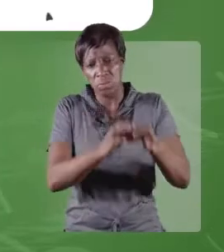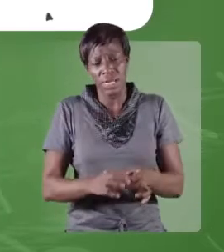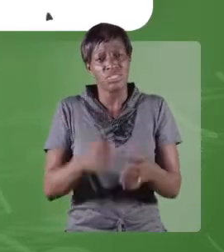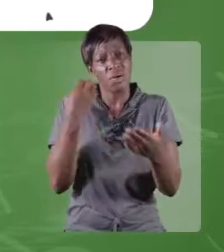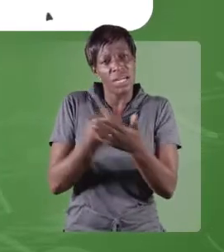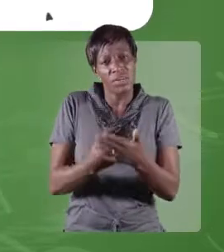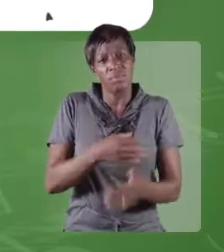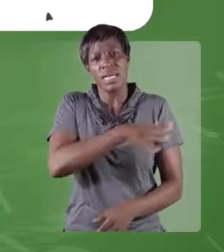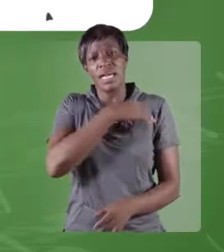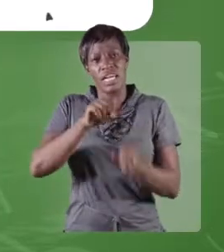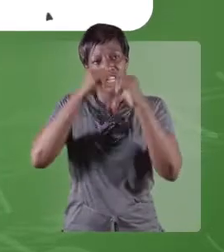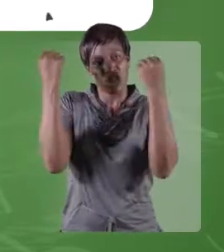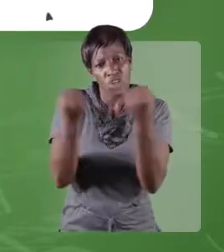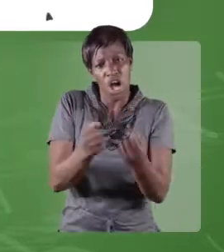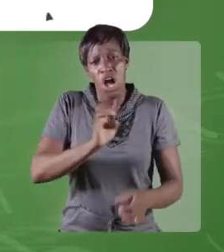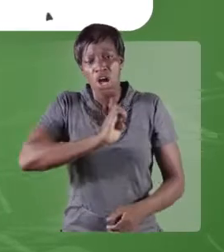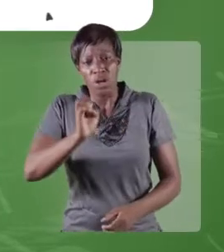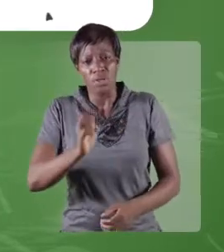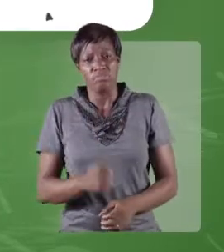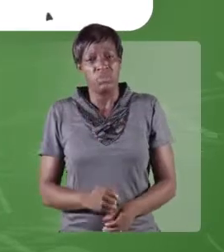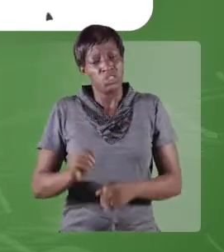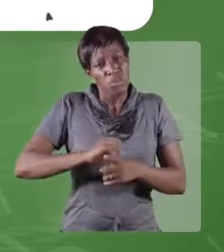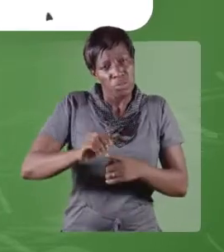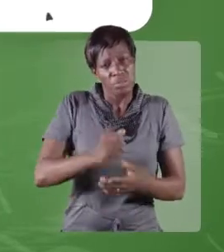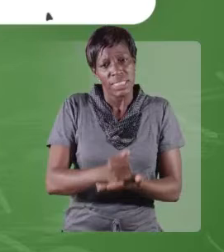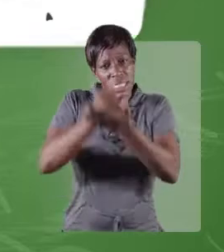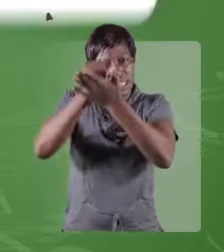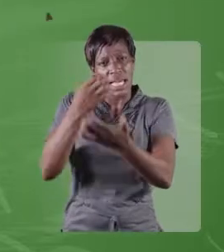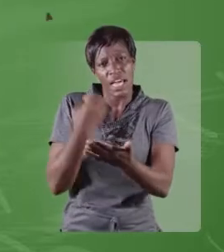Il s'occupe de l'aide économique aux pays en voie de développement.